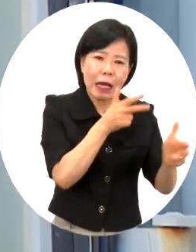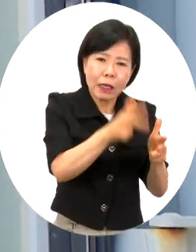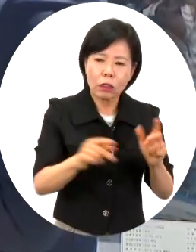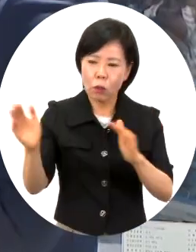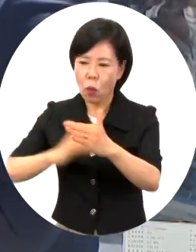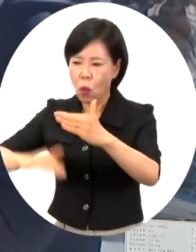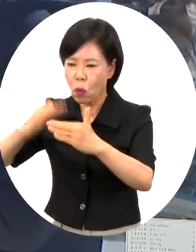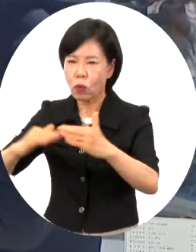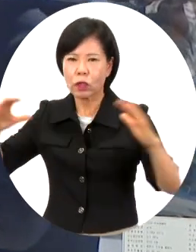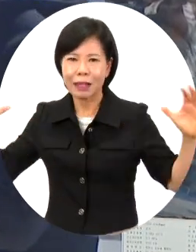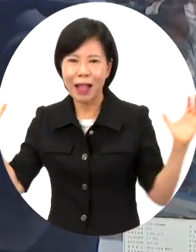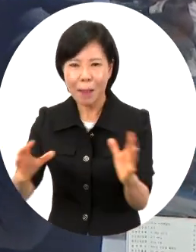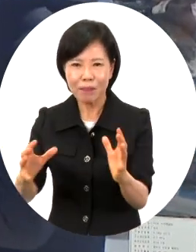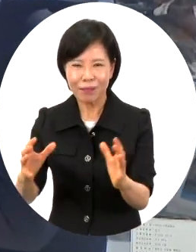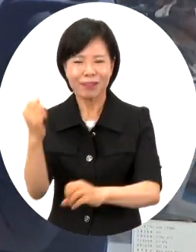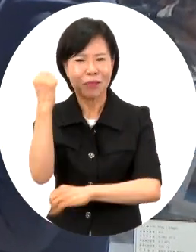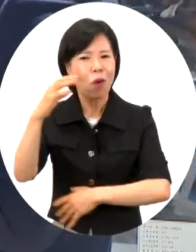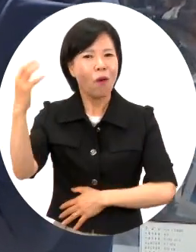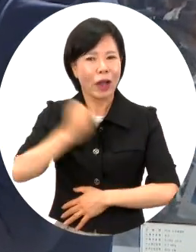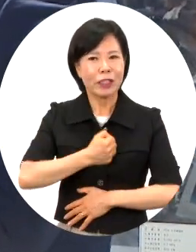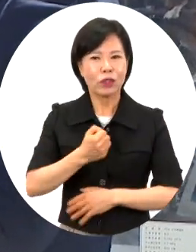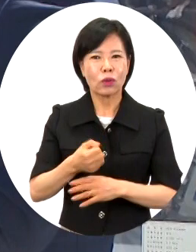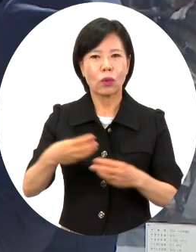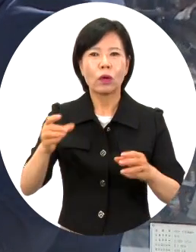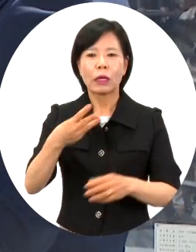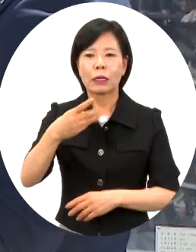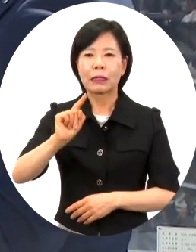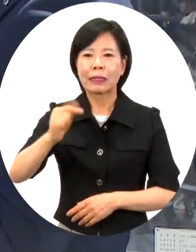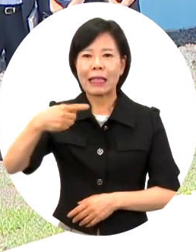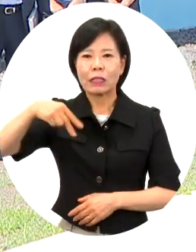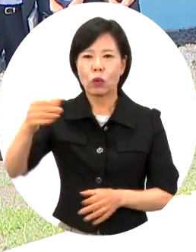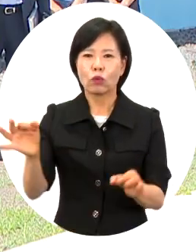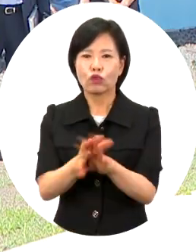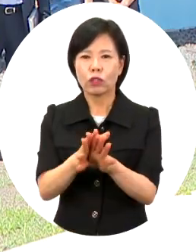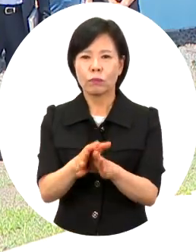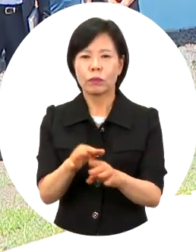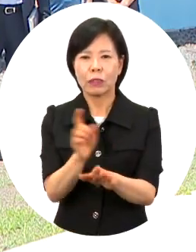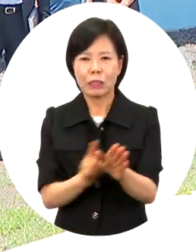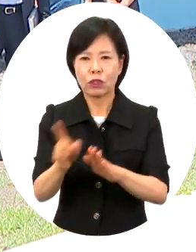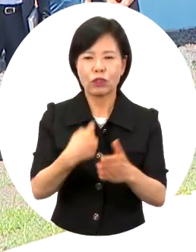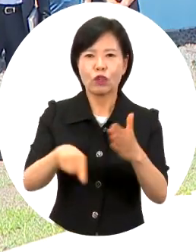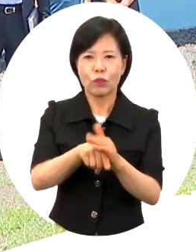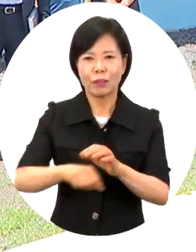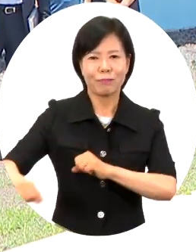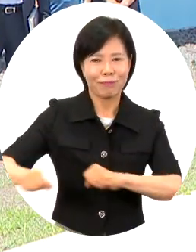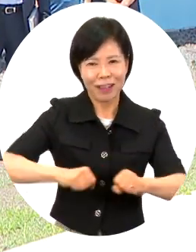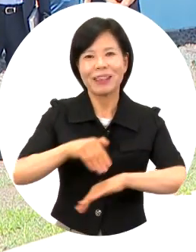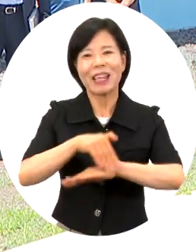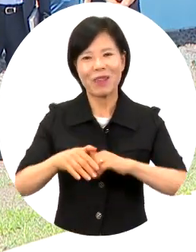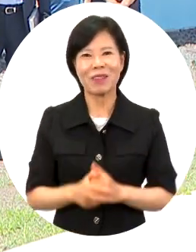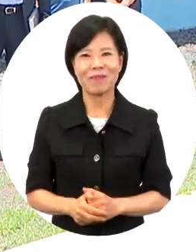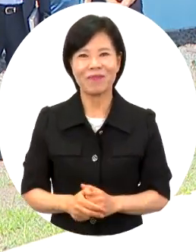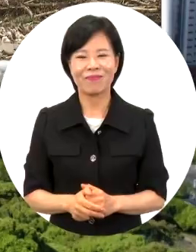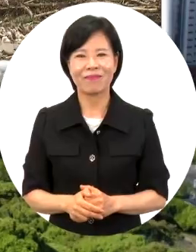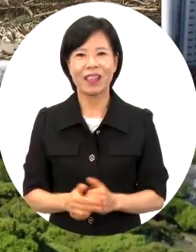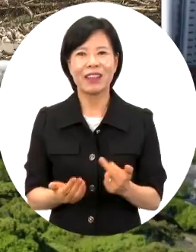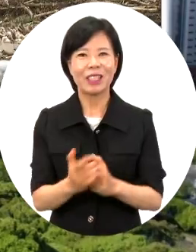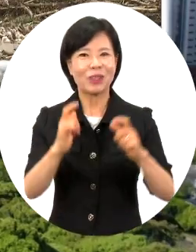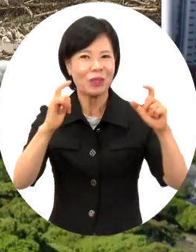앞으로 민간기업과 공공기관과의 협력을 토대로 2035탄소 중립 실현을 위해 더욱 속도를 낼 계획입니다.